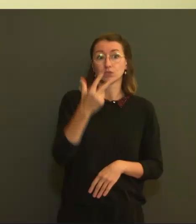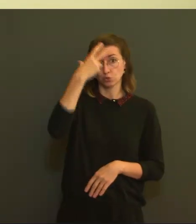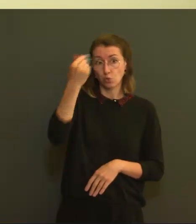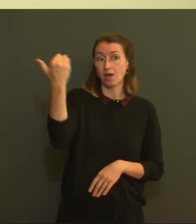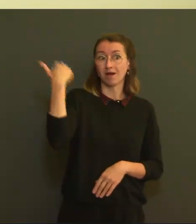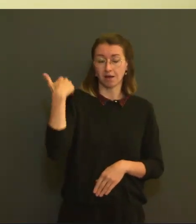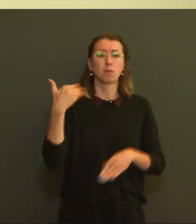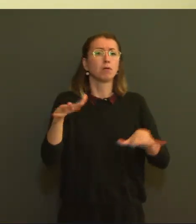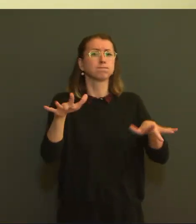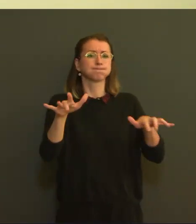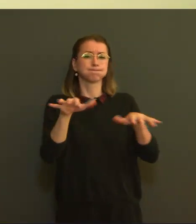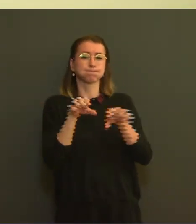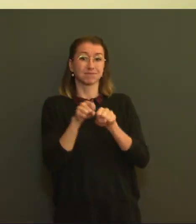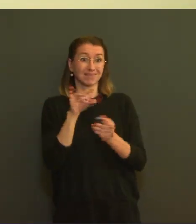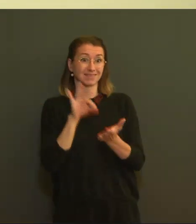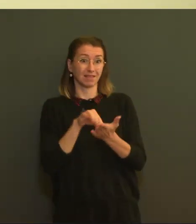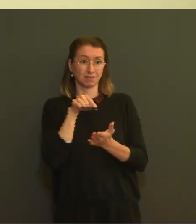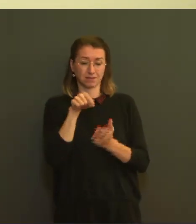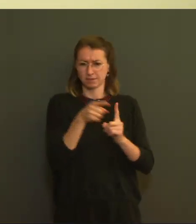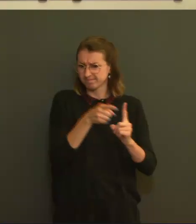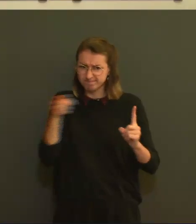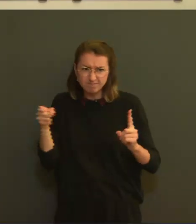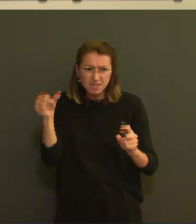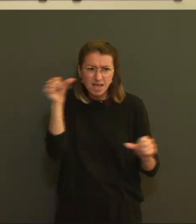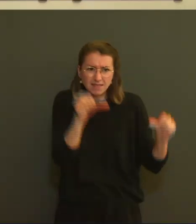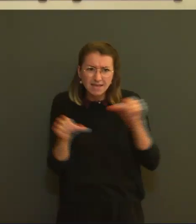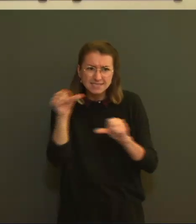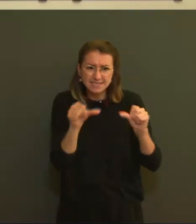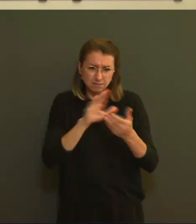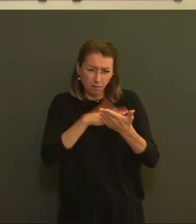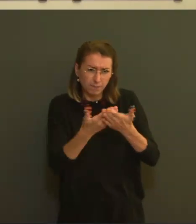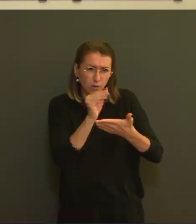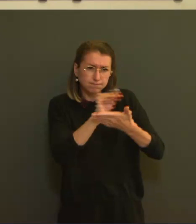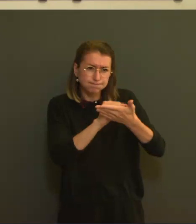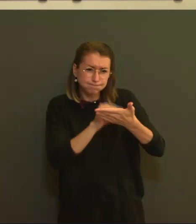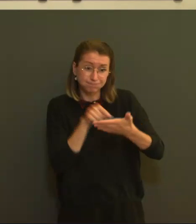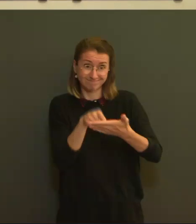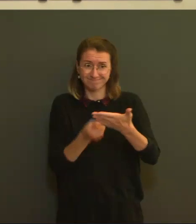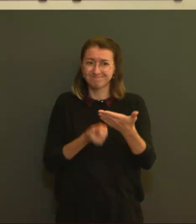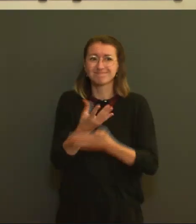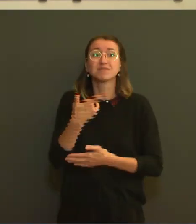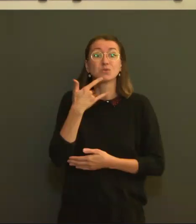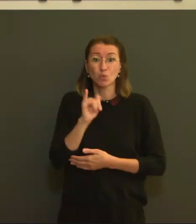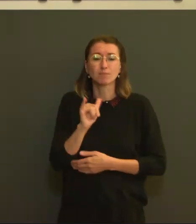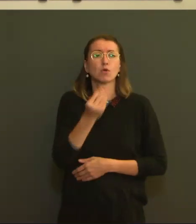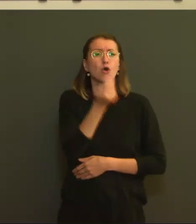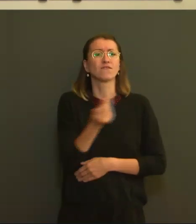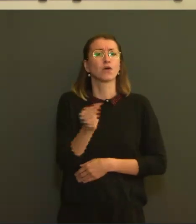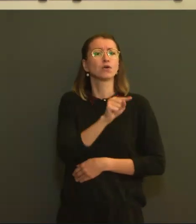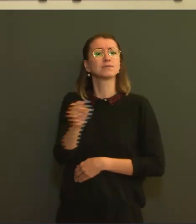Alors, dans ce rapport, on définit les enfants par toute personne âgée de moins de 18 ans.